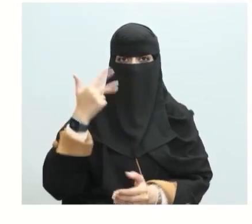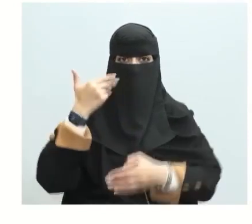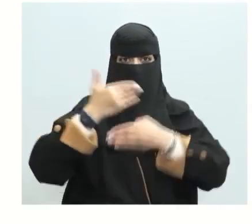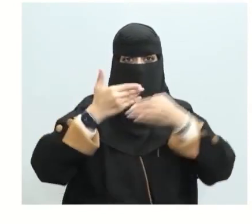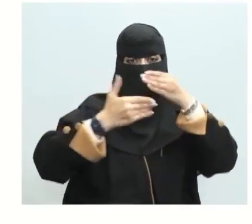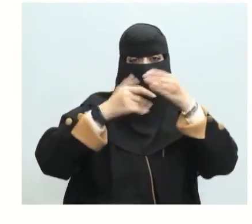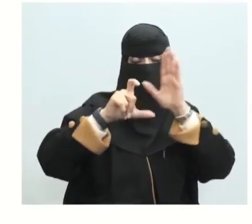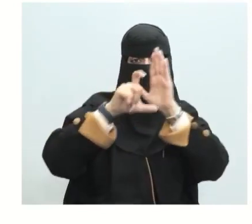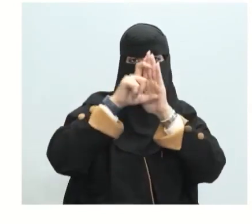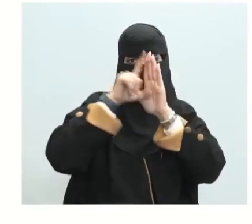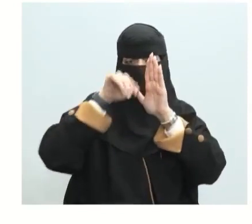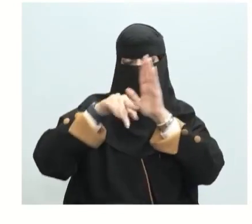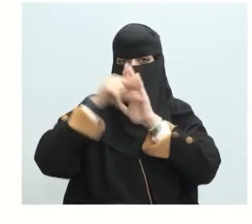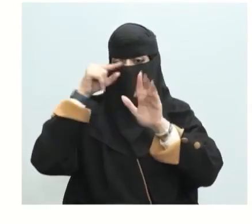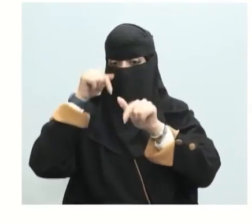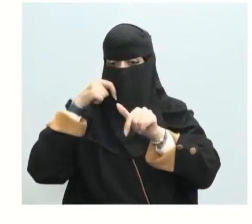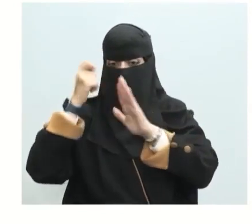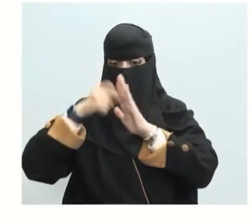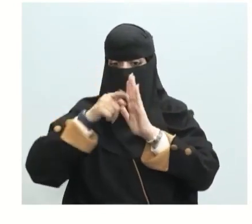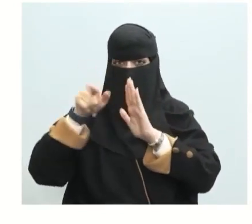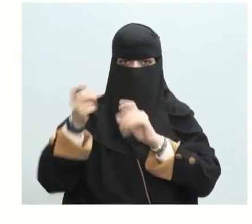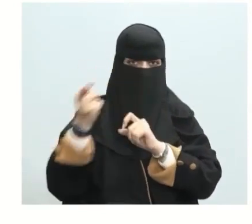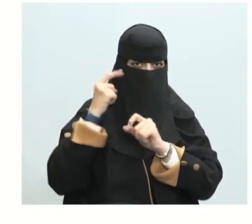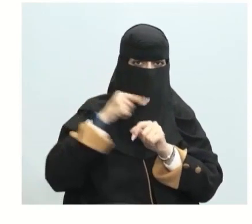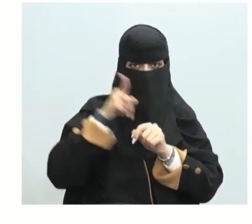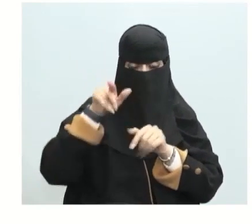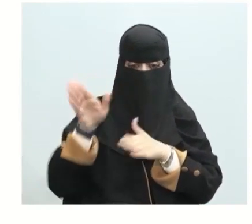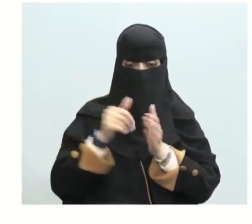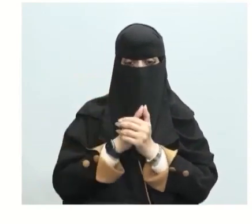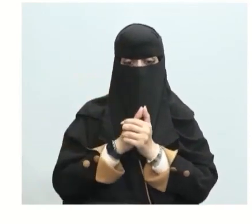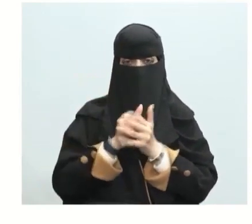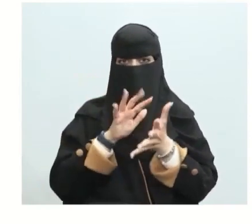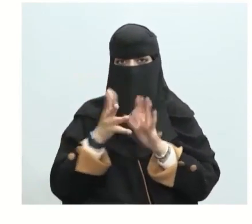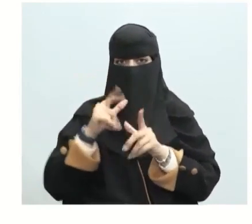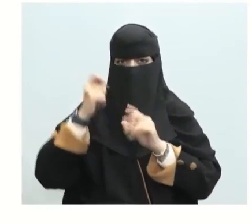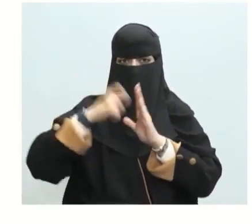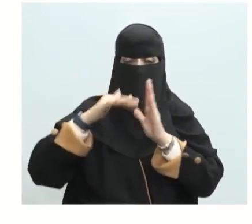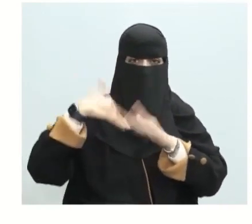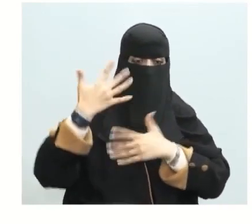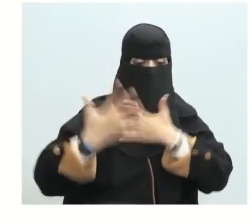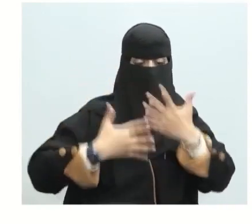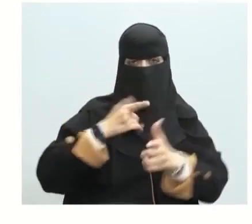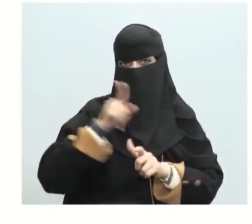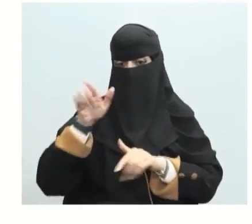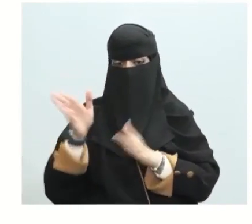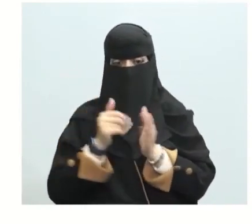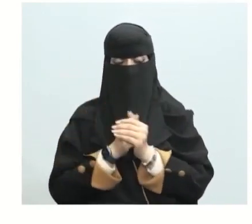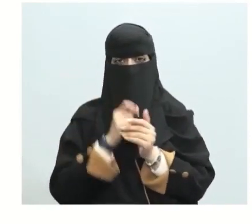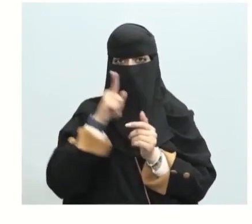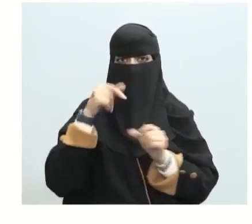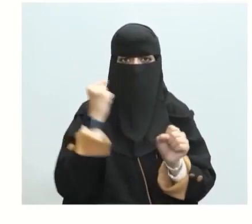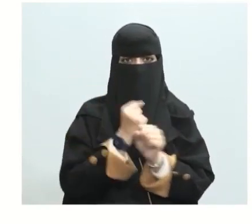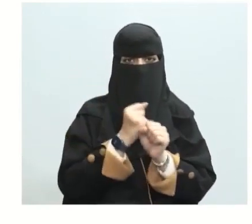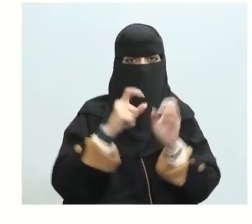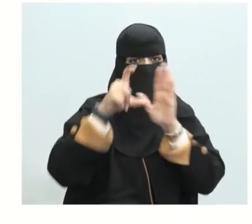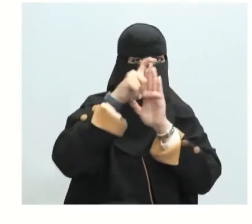المقدمه او بناء مقدمه الموضوع هل سيقرر الجمهور الاستماع اليك ام سيقررون الانشغال عنك هذا دور